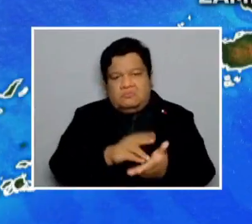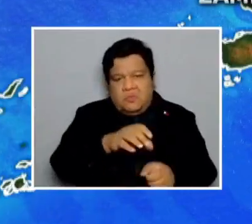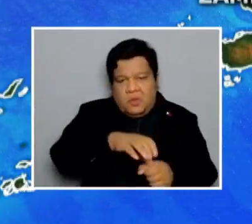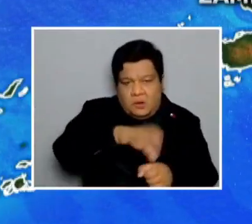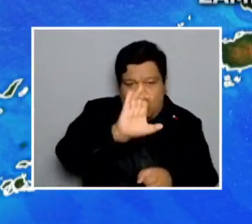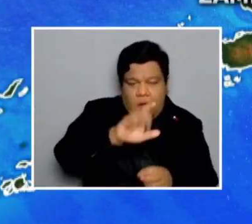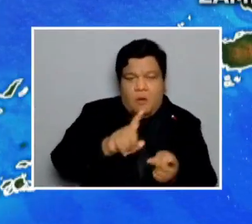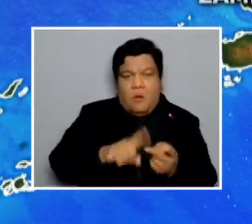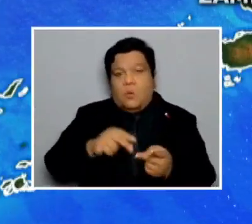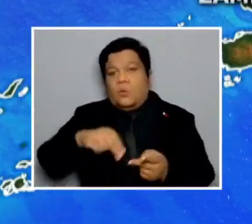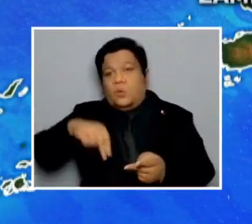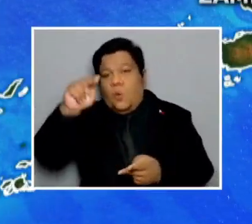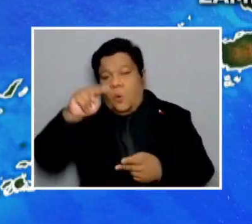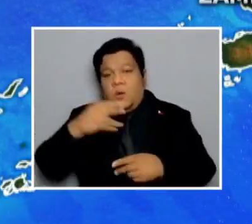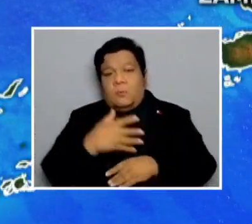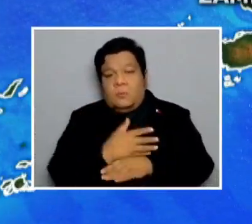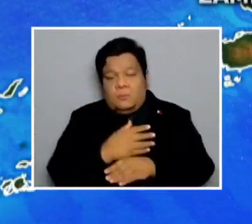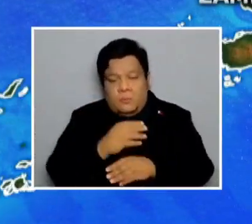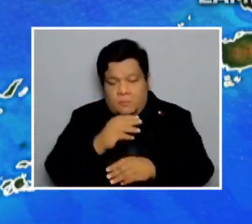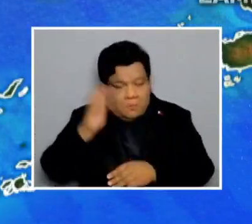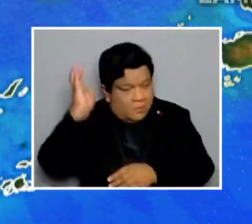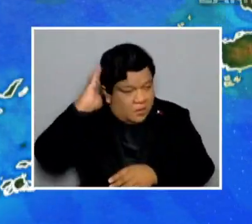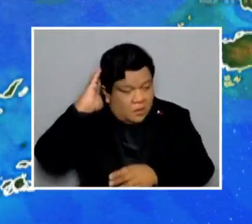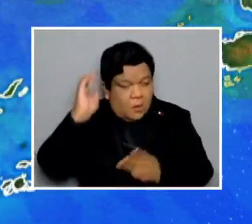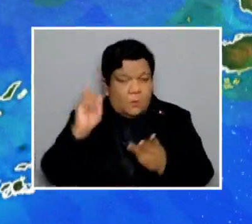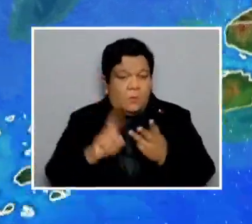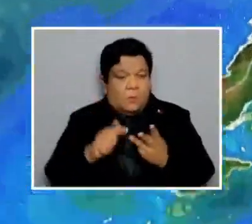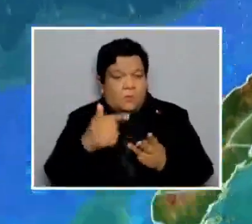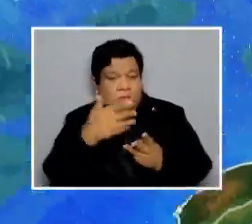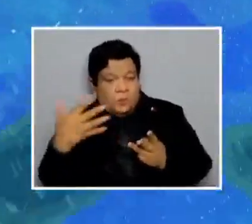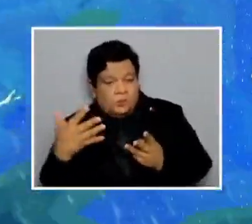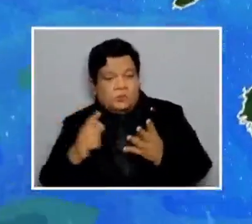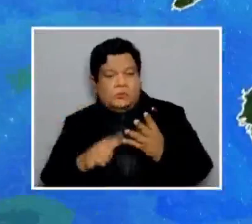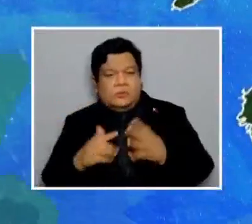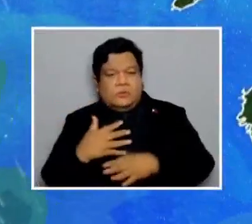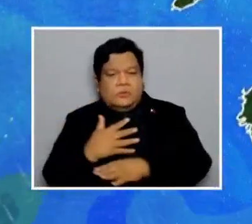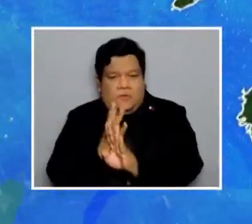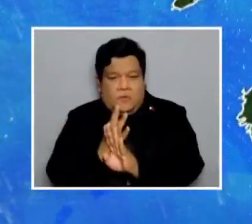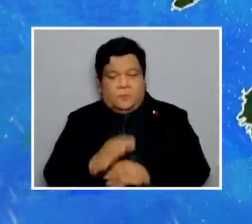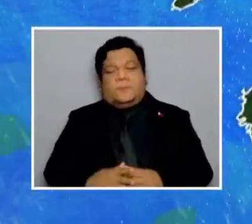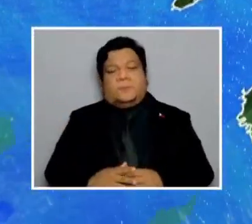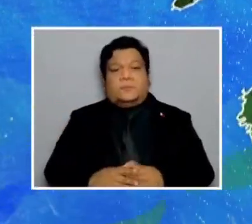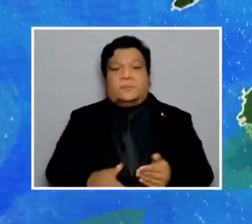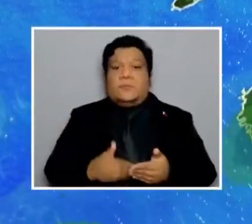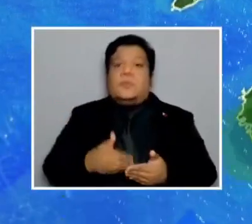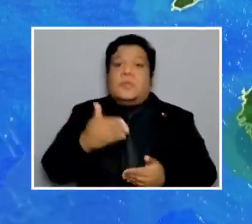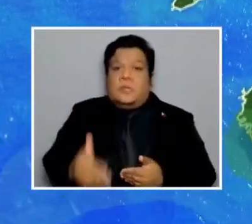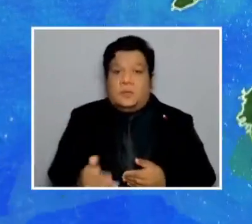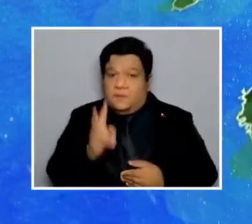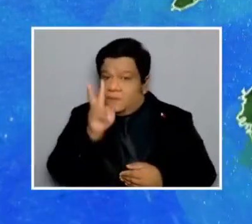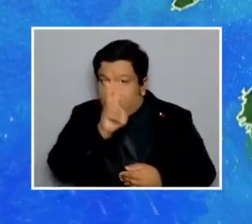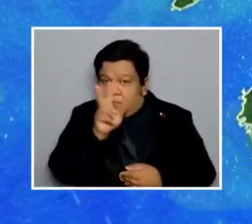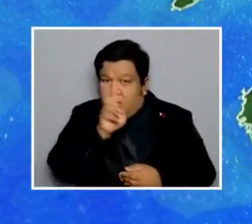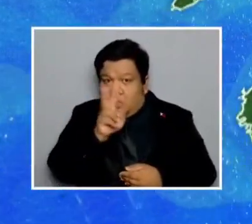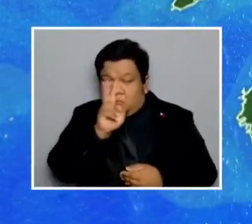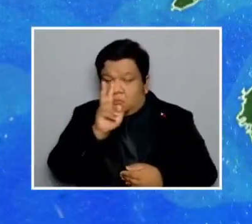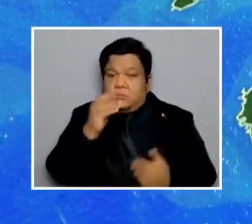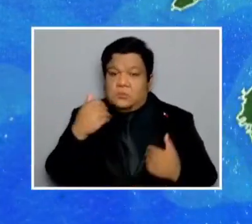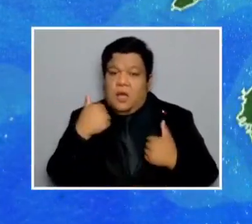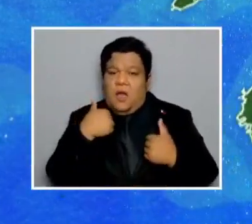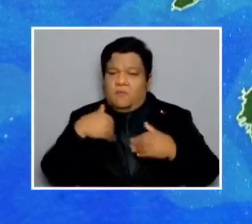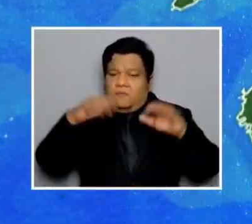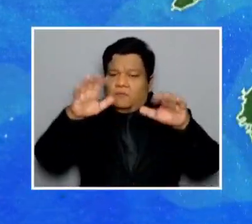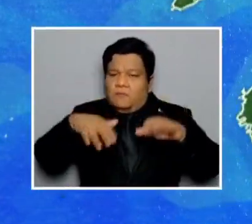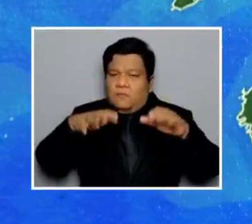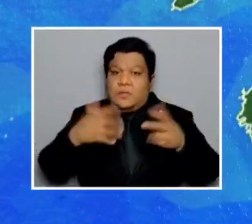Mindanao, Sokcergen at Davao Region. Bago magtanghali hanggang hapon sa Visayas, maulan din po sa may bahagi ng Samar,